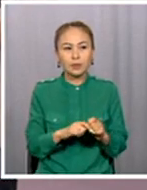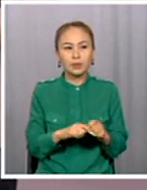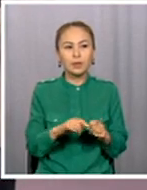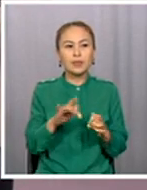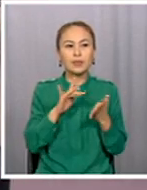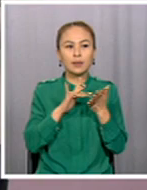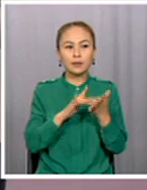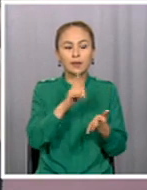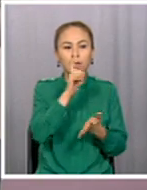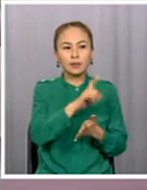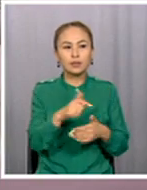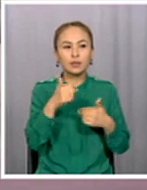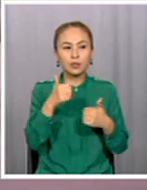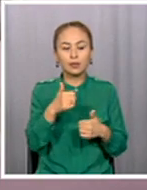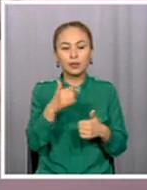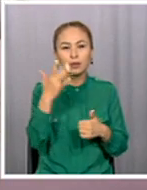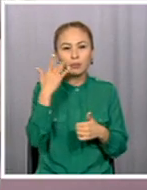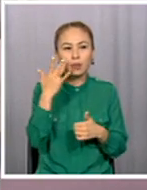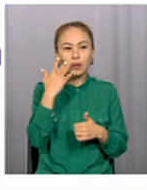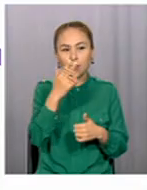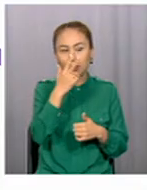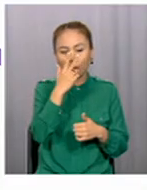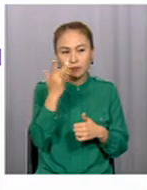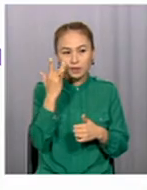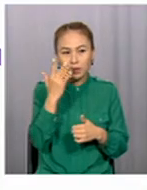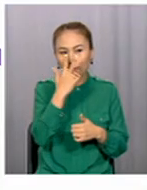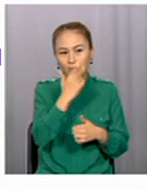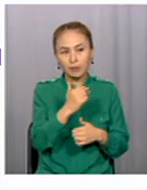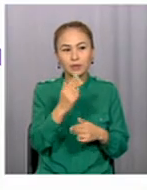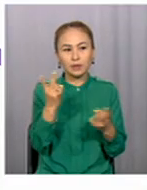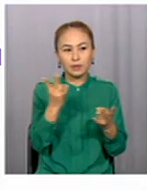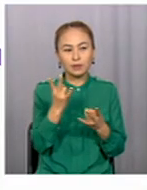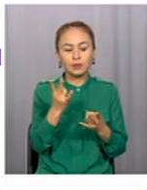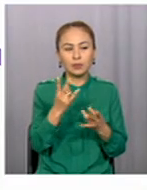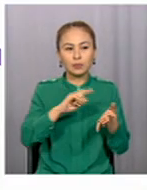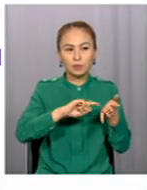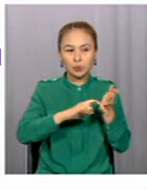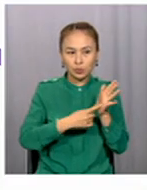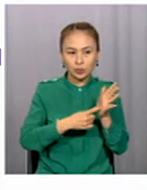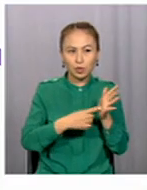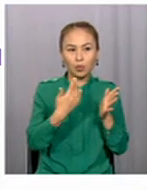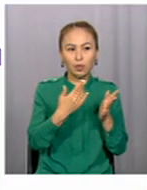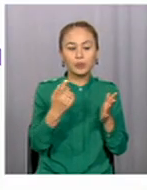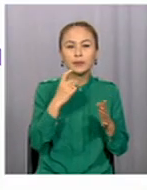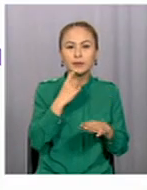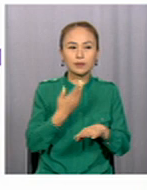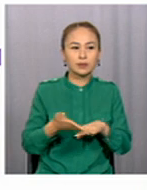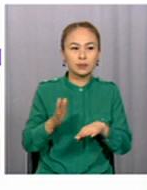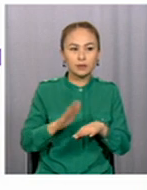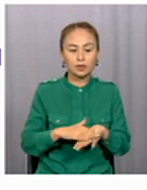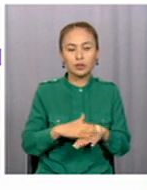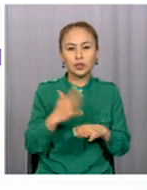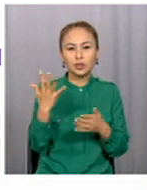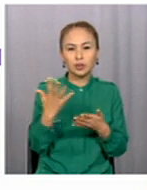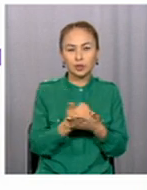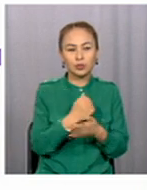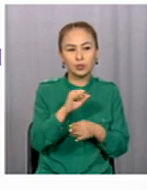Саяхат адамды жақсы әдетке баулыйды. Ол қиындықтарды жеңуге